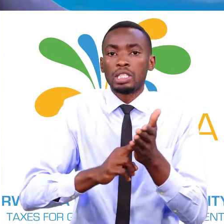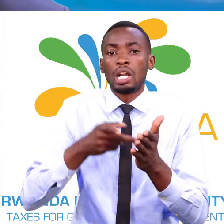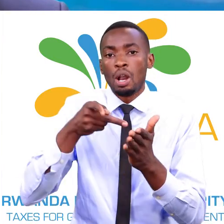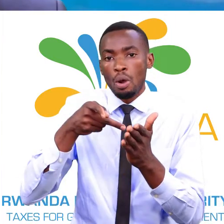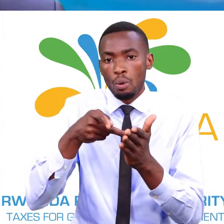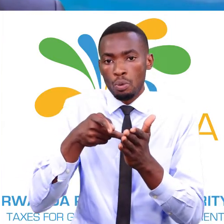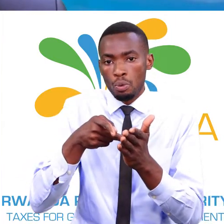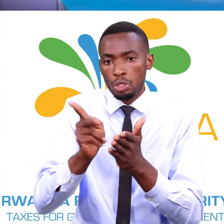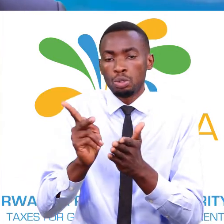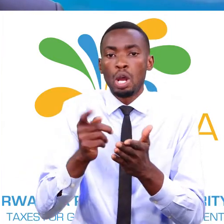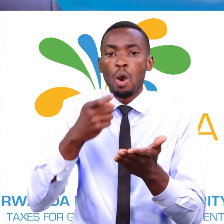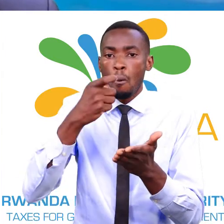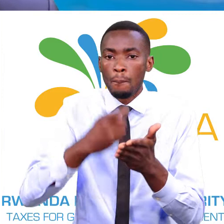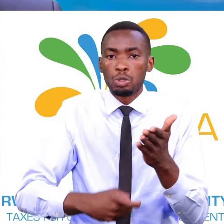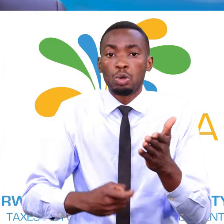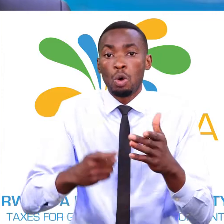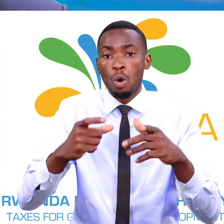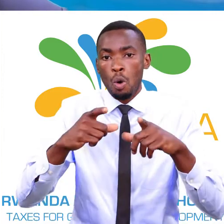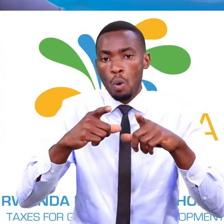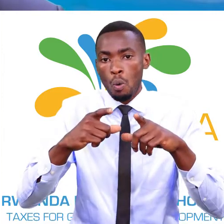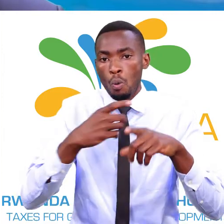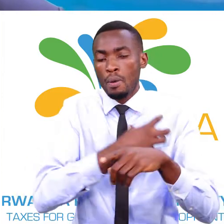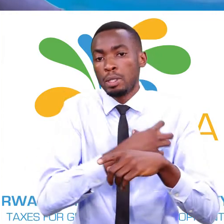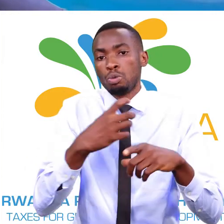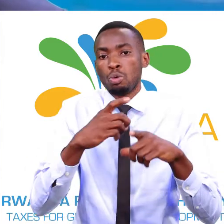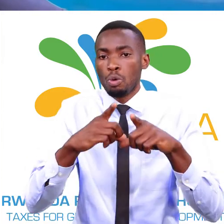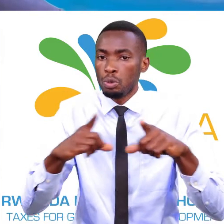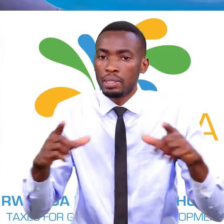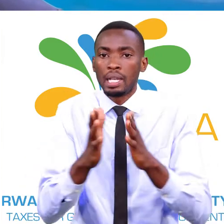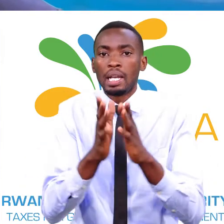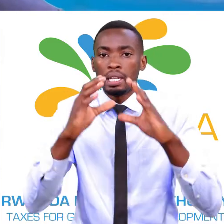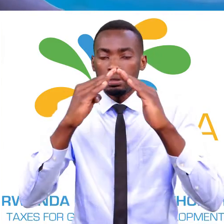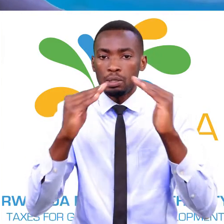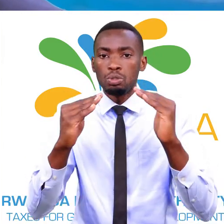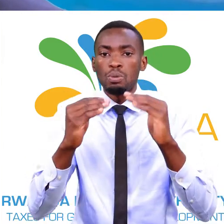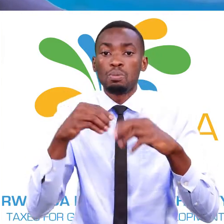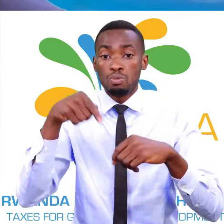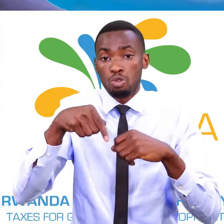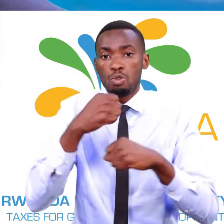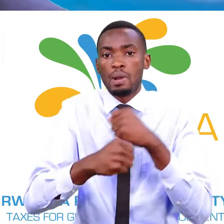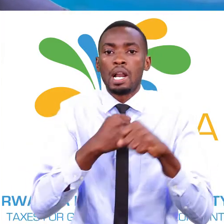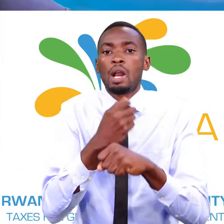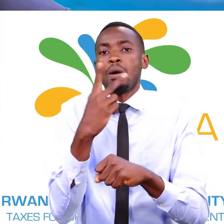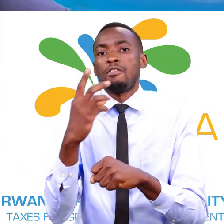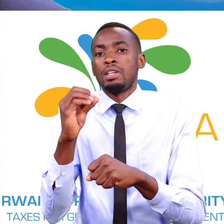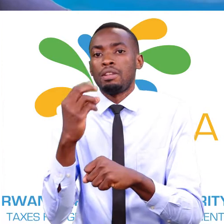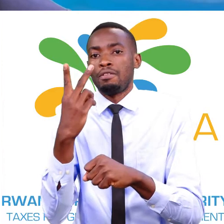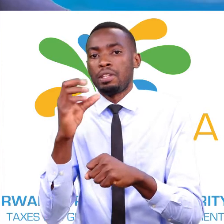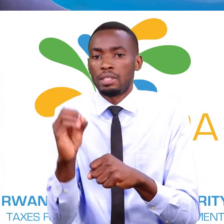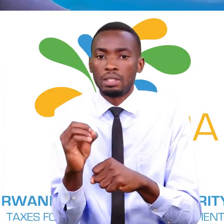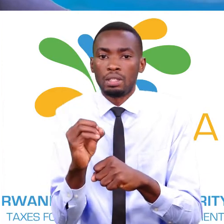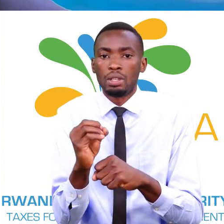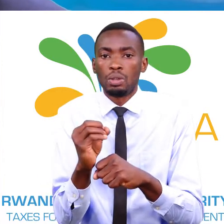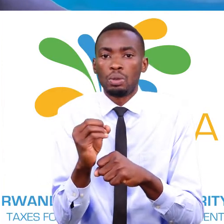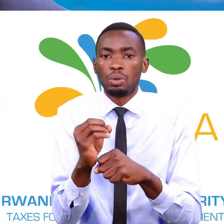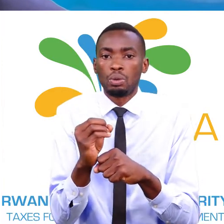utimukanwa uyu mwaka 2020 kuko nawe urabona tugeze kure mu minsi mike nawe turaba tutangira kuwishyura ariko nk'uko